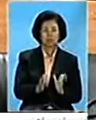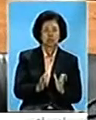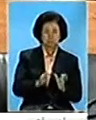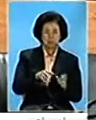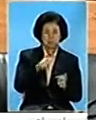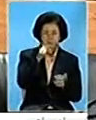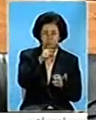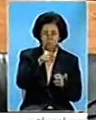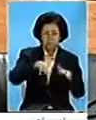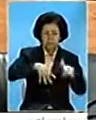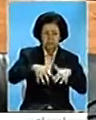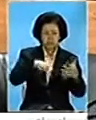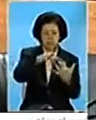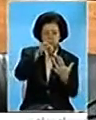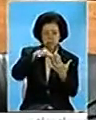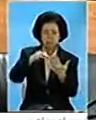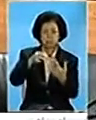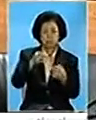นที่มาเป็นตัวแทนเขามาพูดในสภา